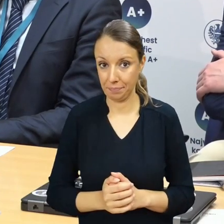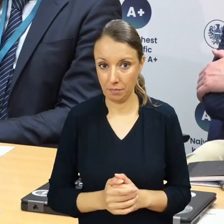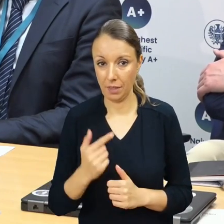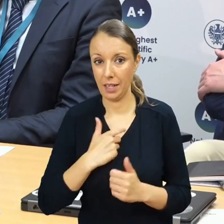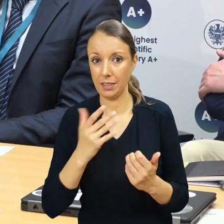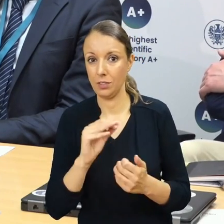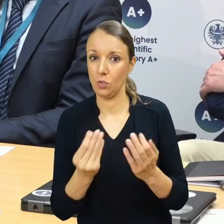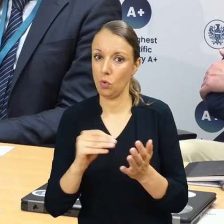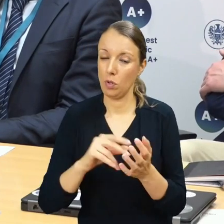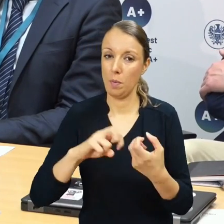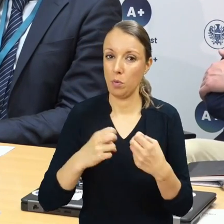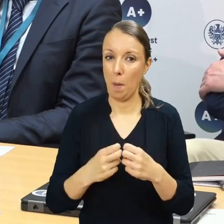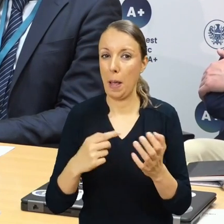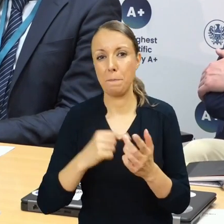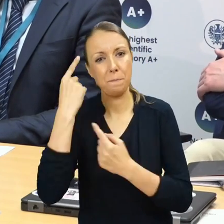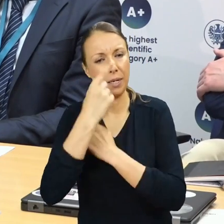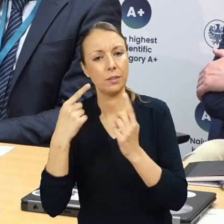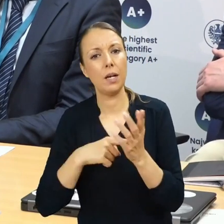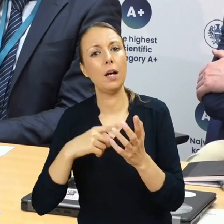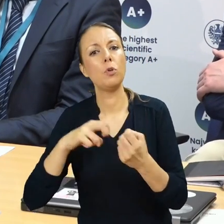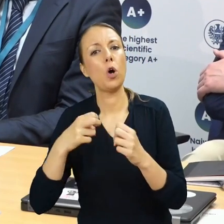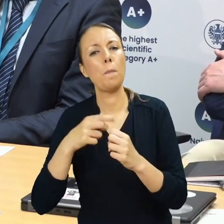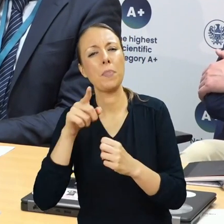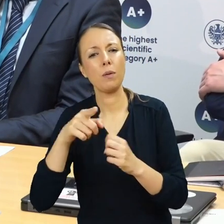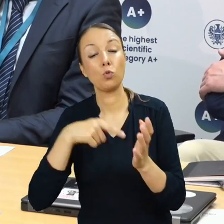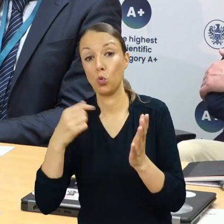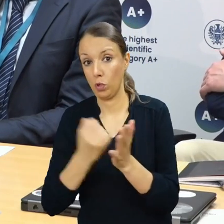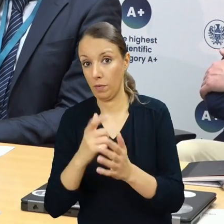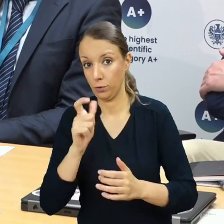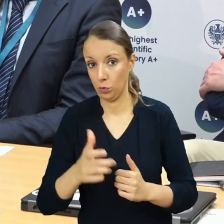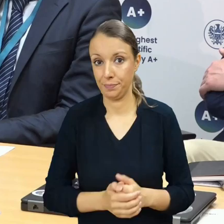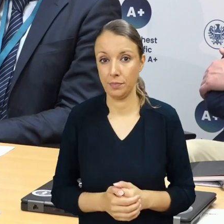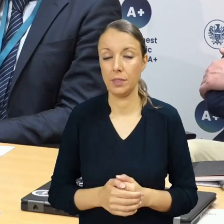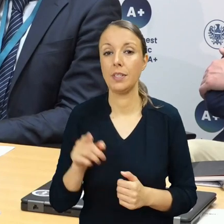jest bolączką tej ustawy, to jest brak przyznania